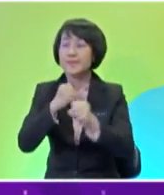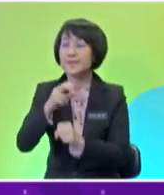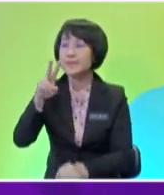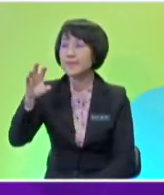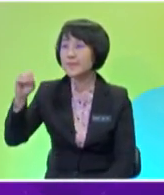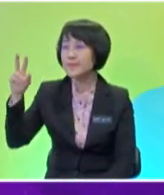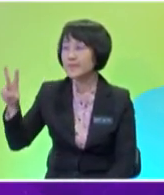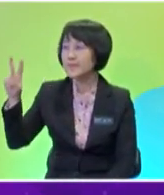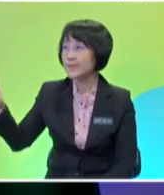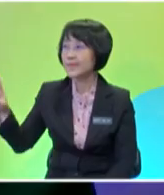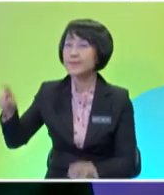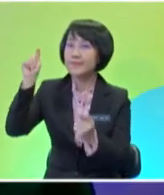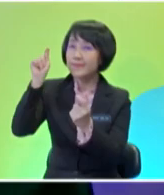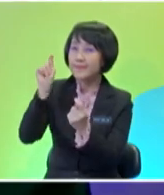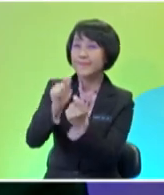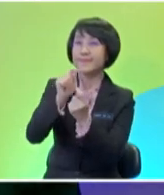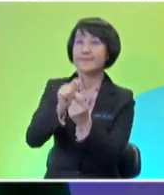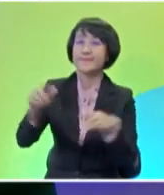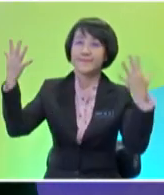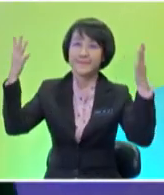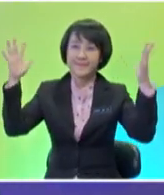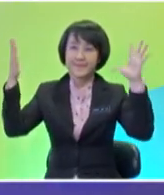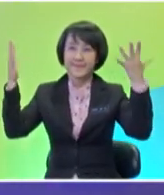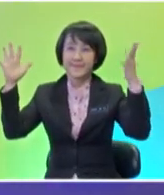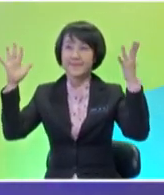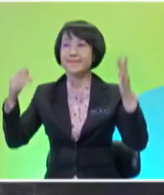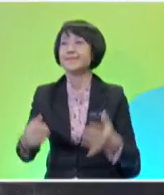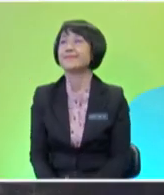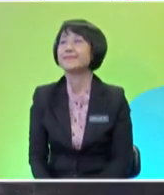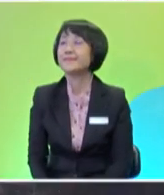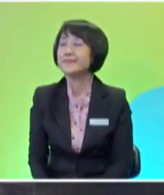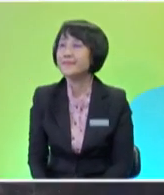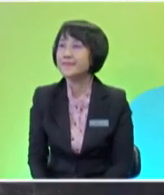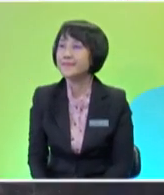Iya tepat sekalinya kita bagikan